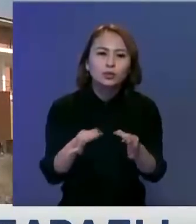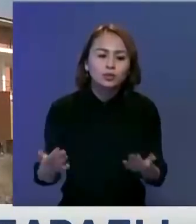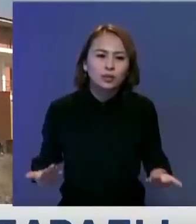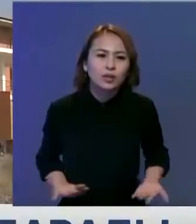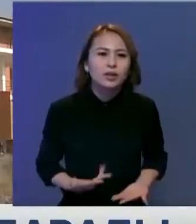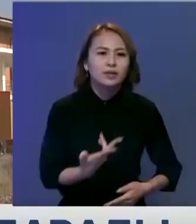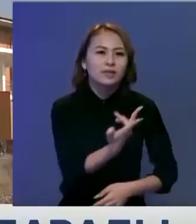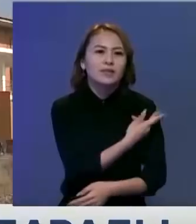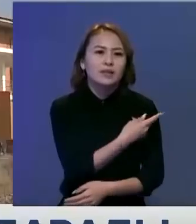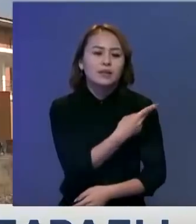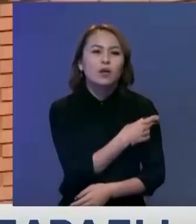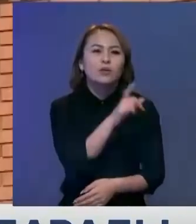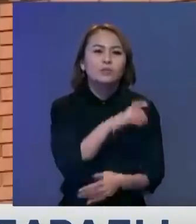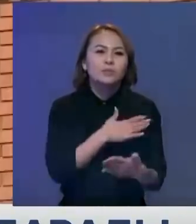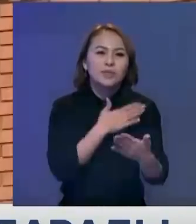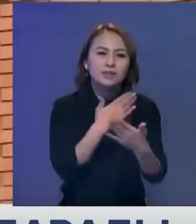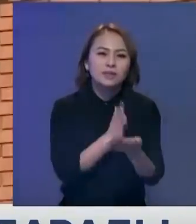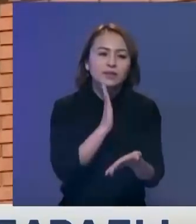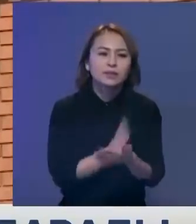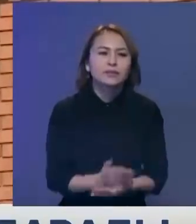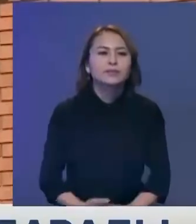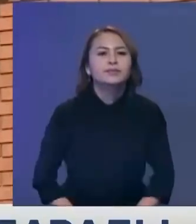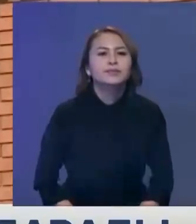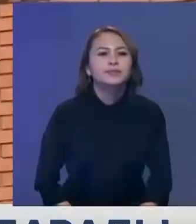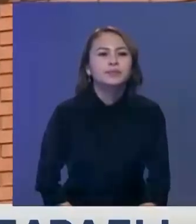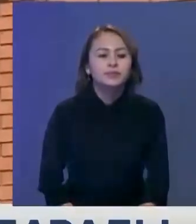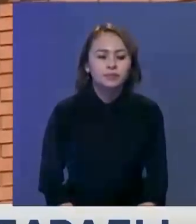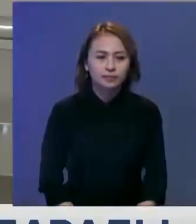өмір тұрғындары арасында вакциналыуына ұқанына белсенділік артқан.